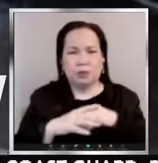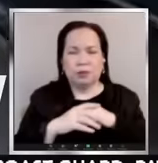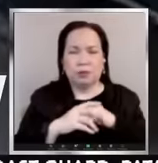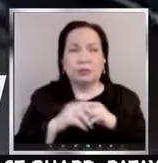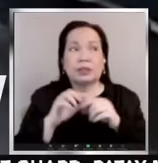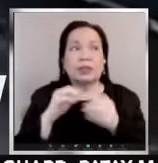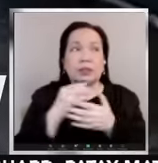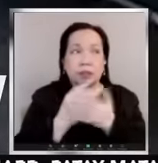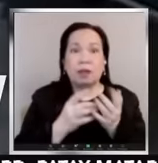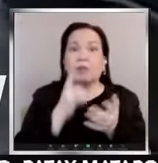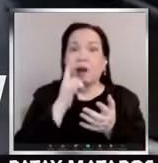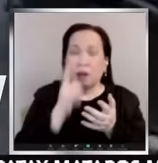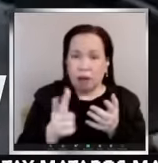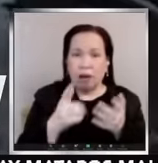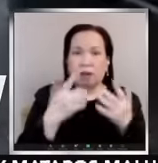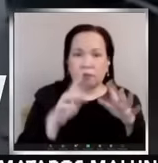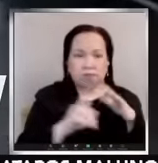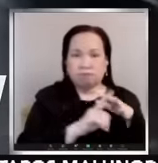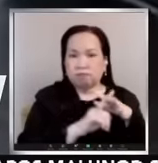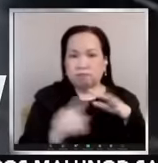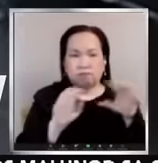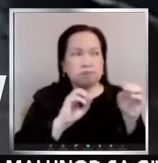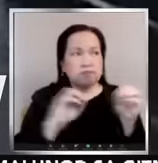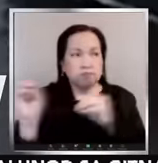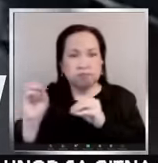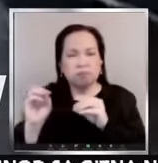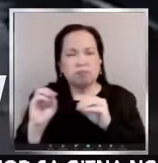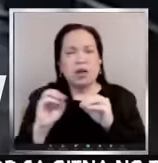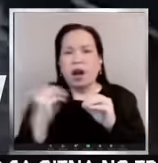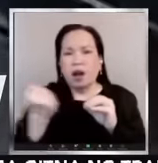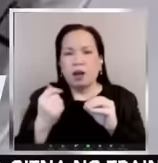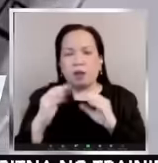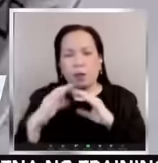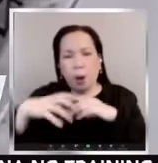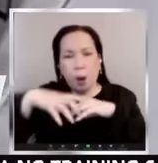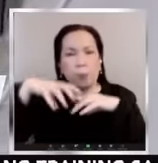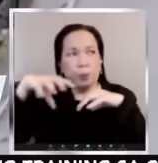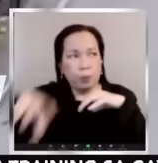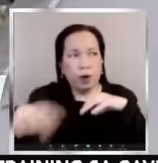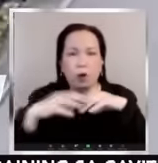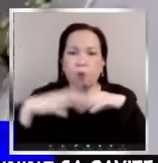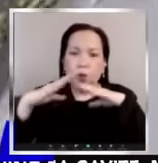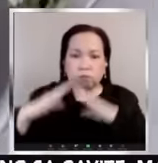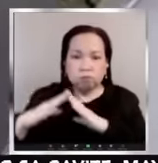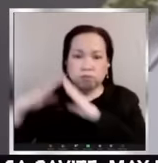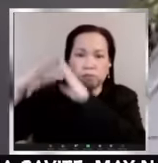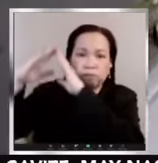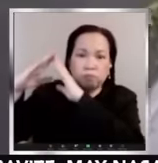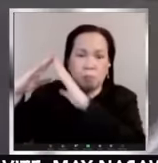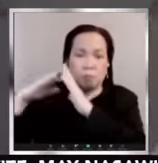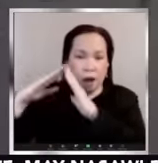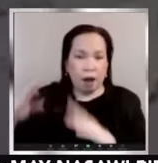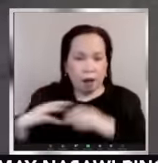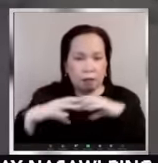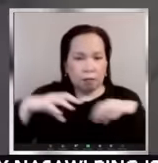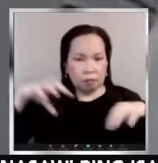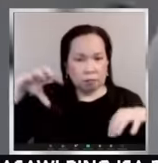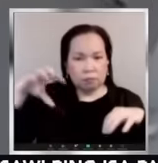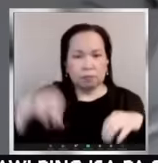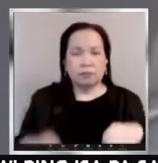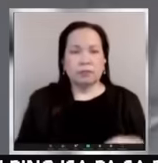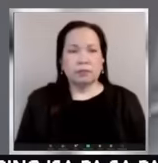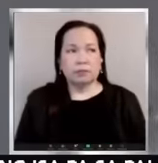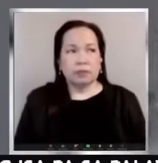at nakituloy muna sa kapitbahay na mas mataas ang tirahan. Doon po sa bandang likuran ng barangay